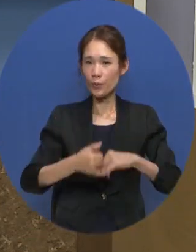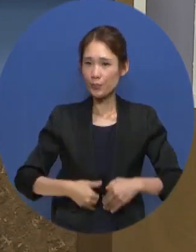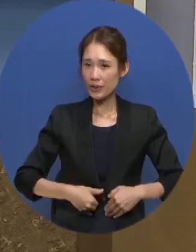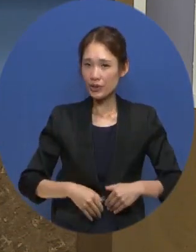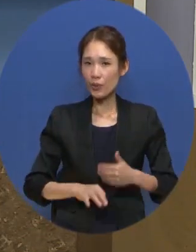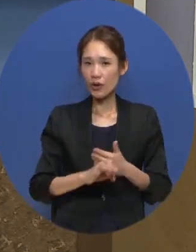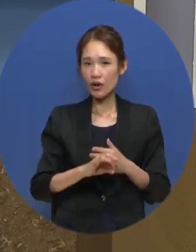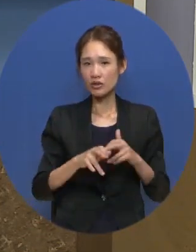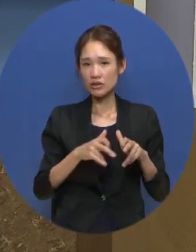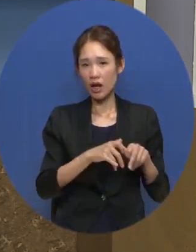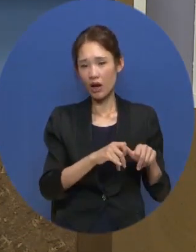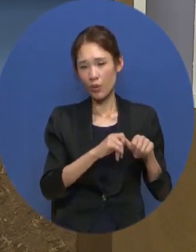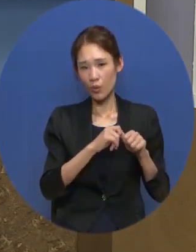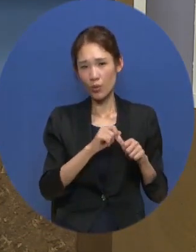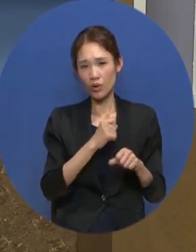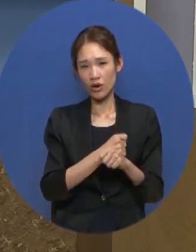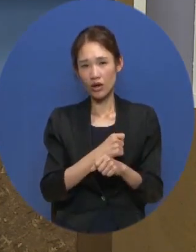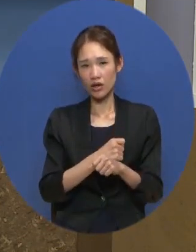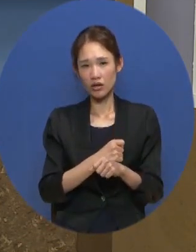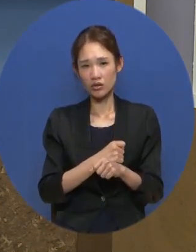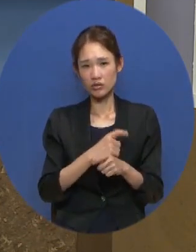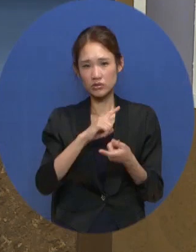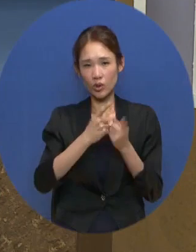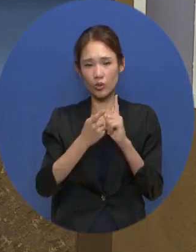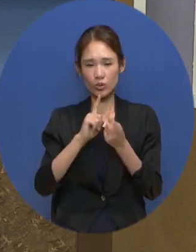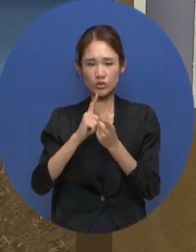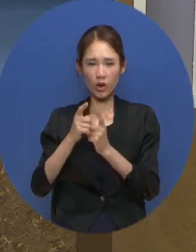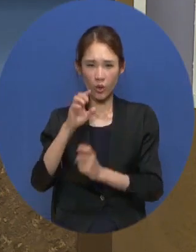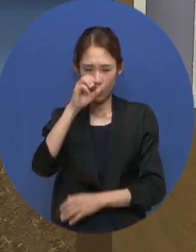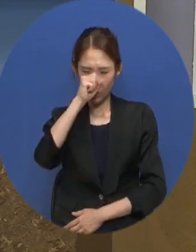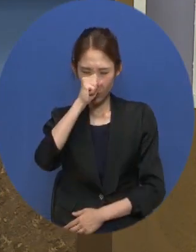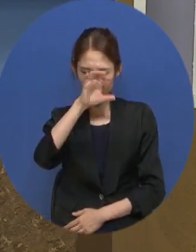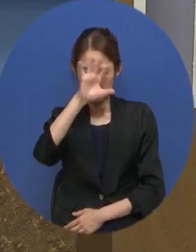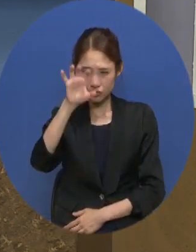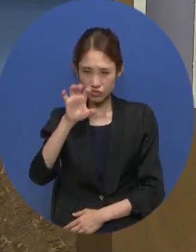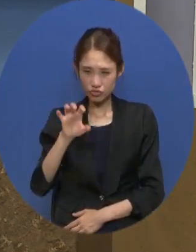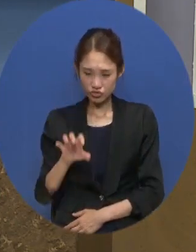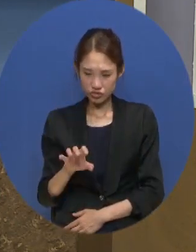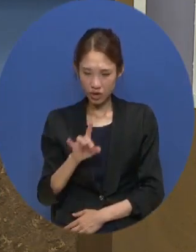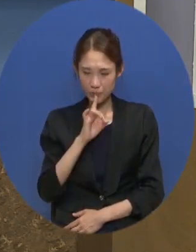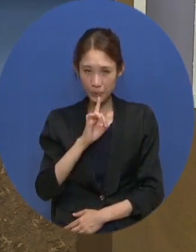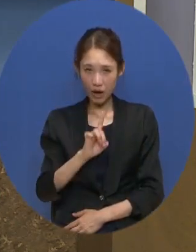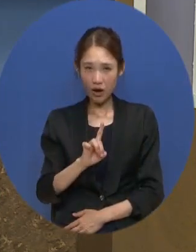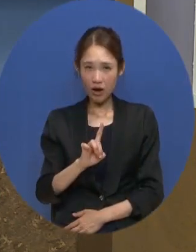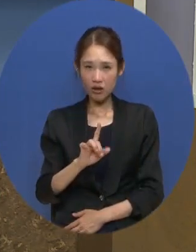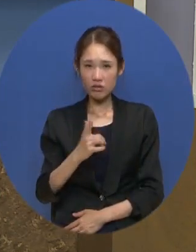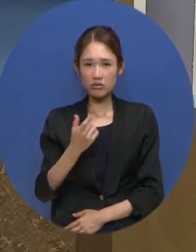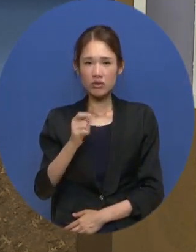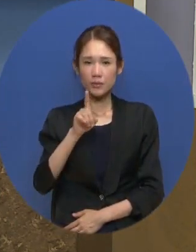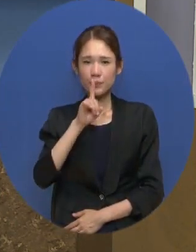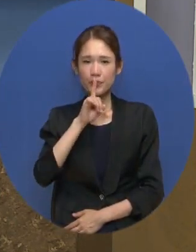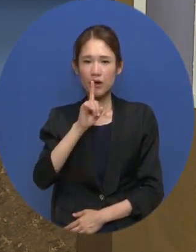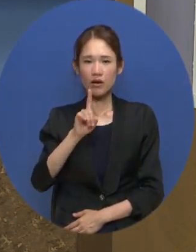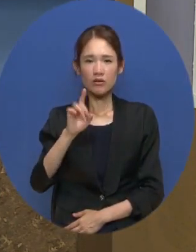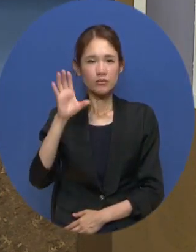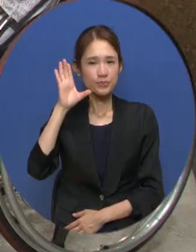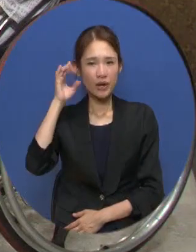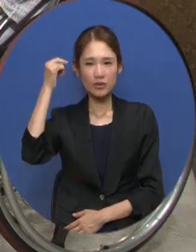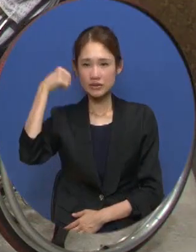장애인을 고용한다는 점에서 서로 선순환이 된다 해서 그런 부분이 참 좋게 저는 이제